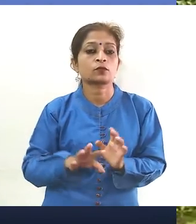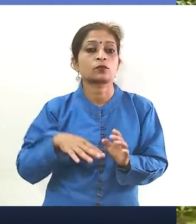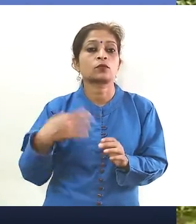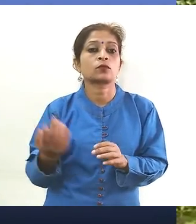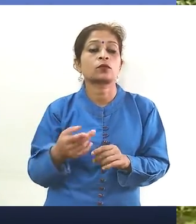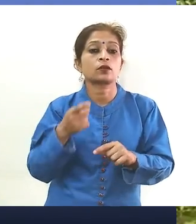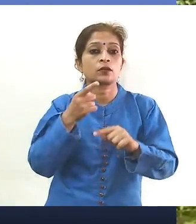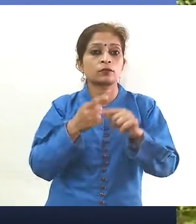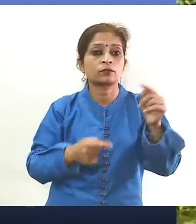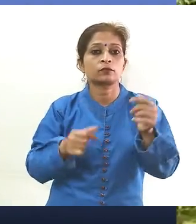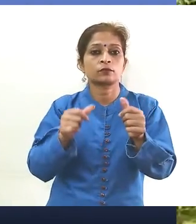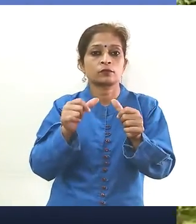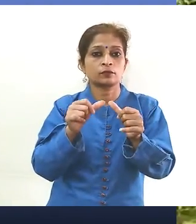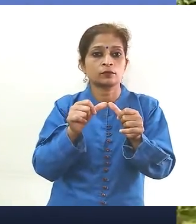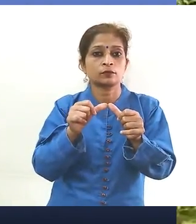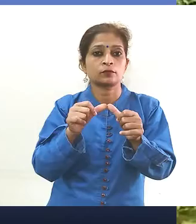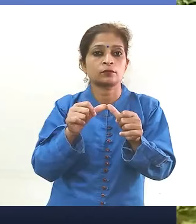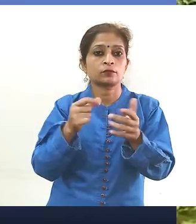अर्धोष्ट्रासन,